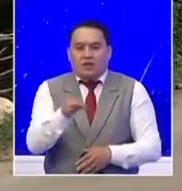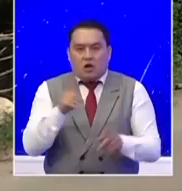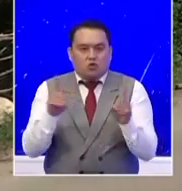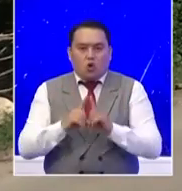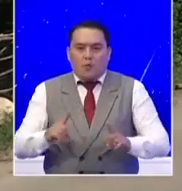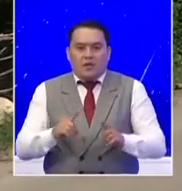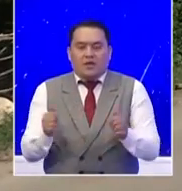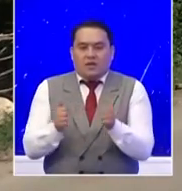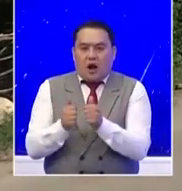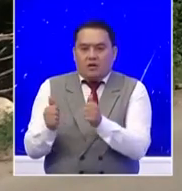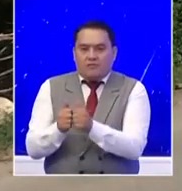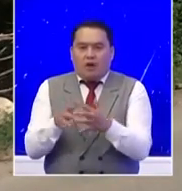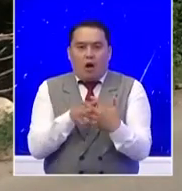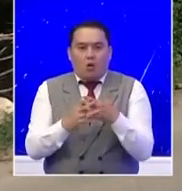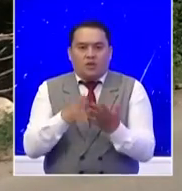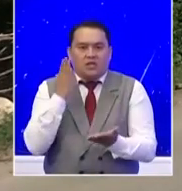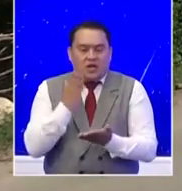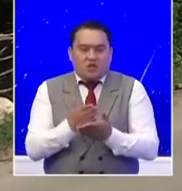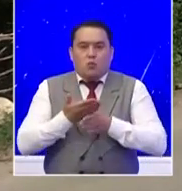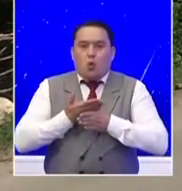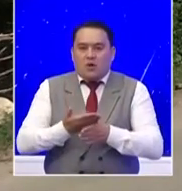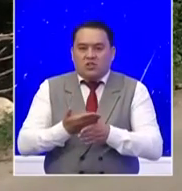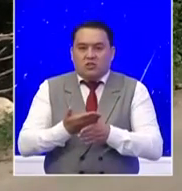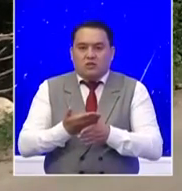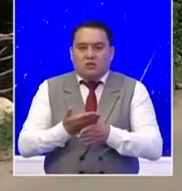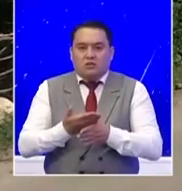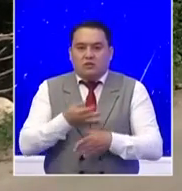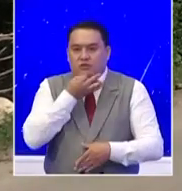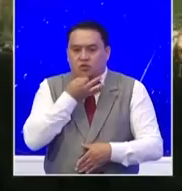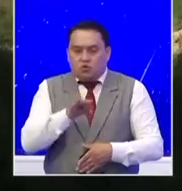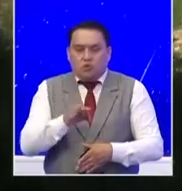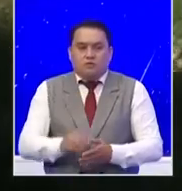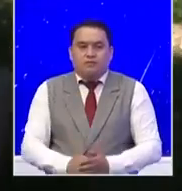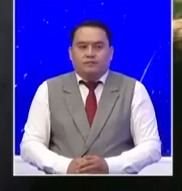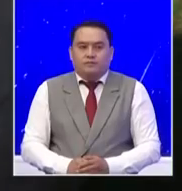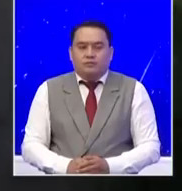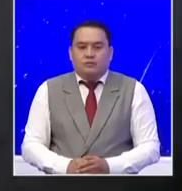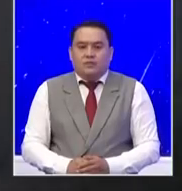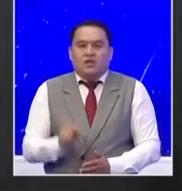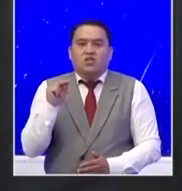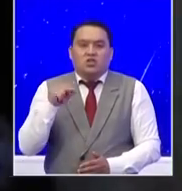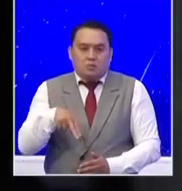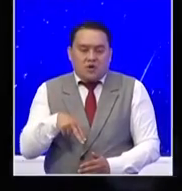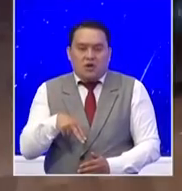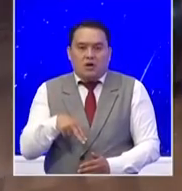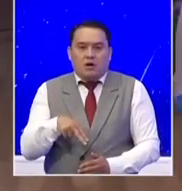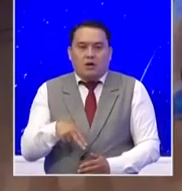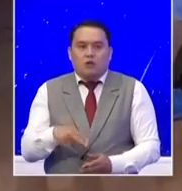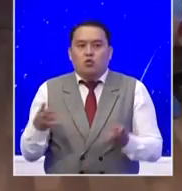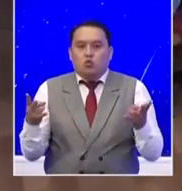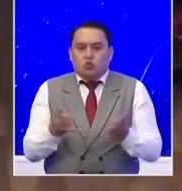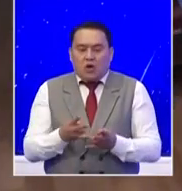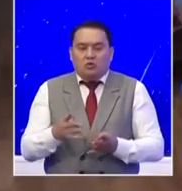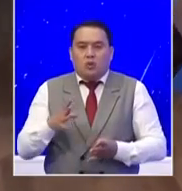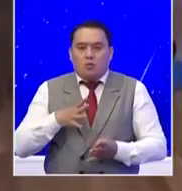особенно вот в близлежащих аулах, действительно нужна помощь в такое сложное время. Всего за период чрезвычайного положения помощь нуждающимся